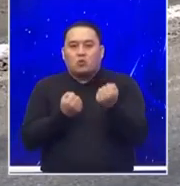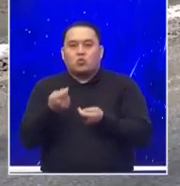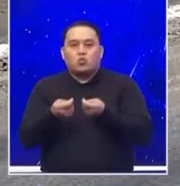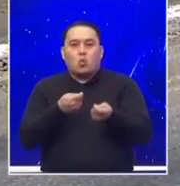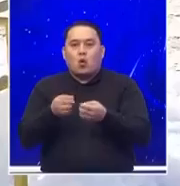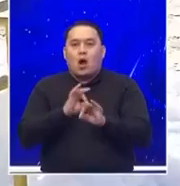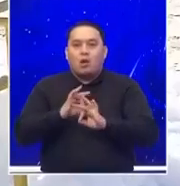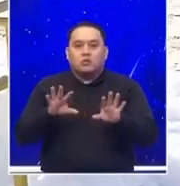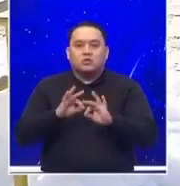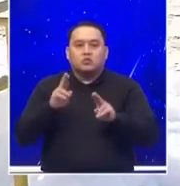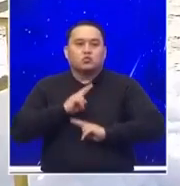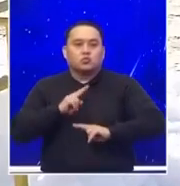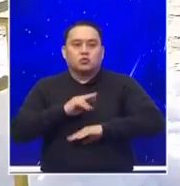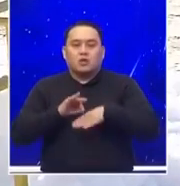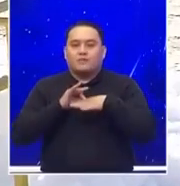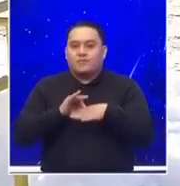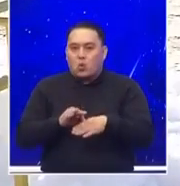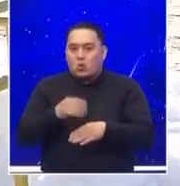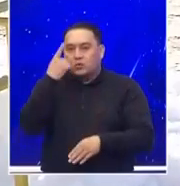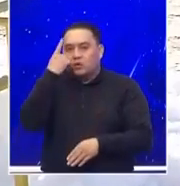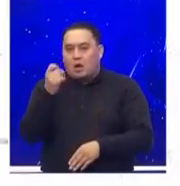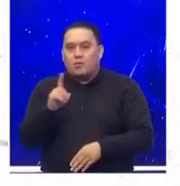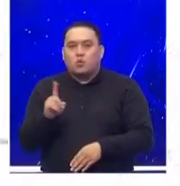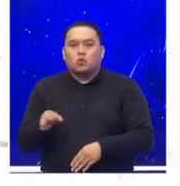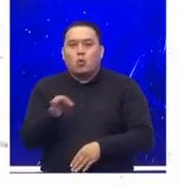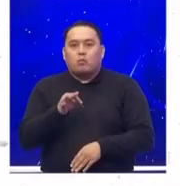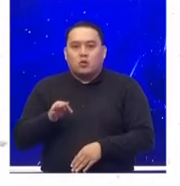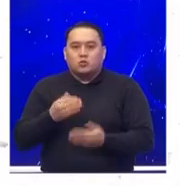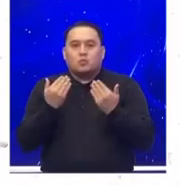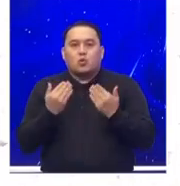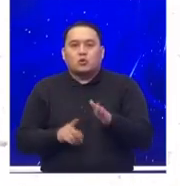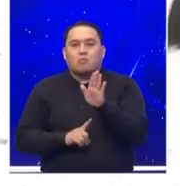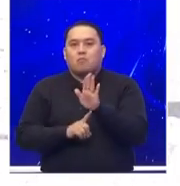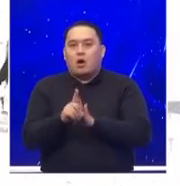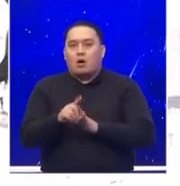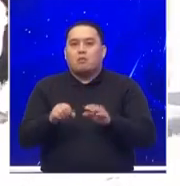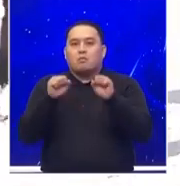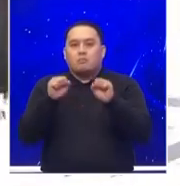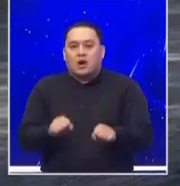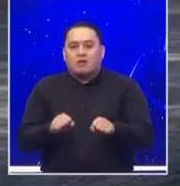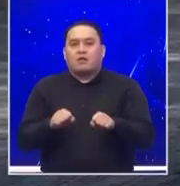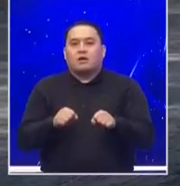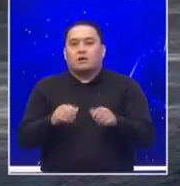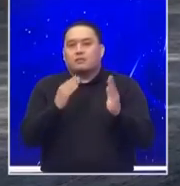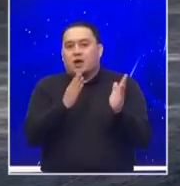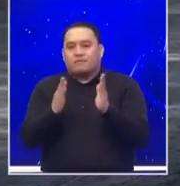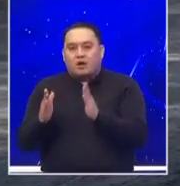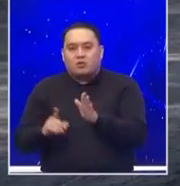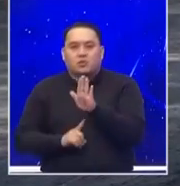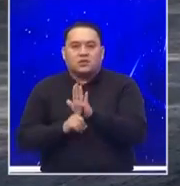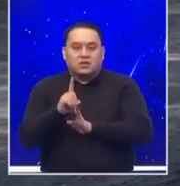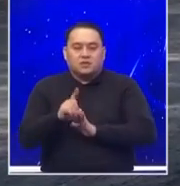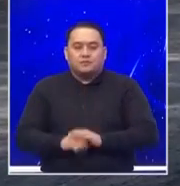басшылығымен түсіндіру жұмыстарын жүргізді. Естеріңізге сала кетейік, облыс аумағында бүгіннен бастап құқықтық тәртіп жедел алдын алу іс-шарасы